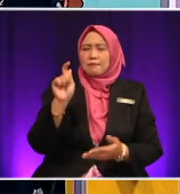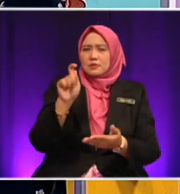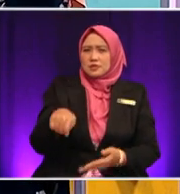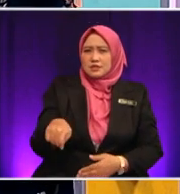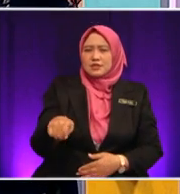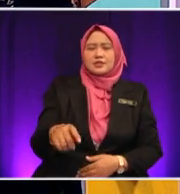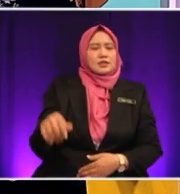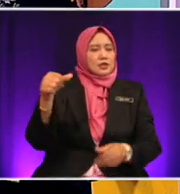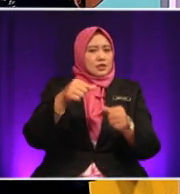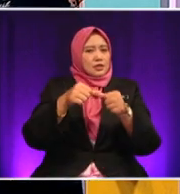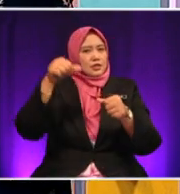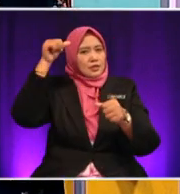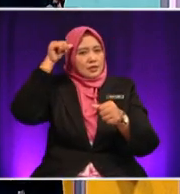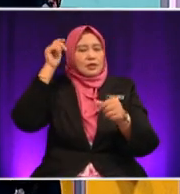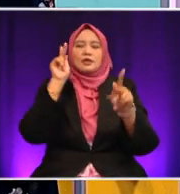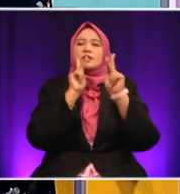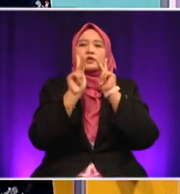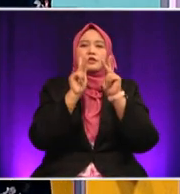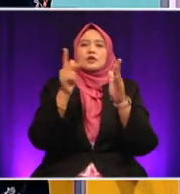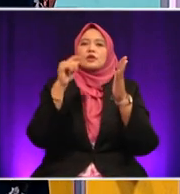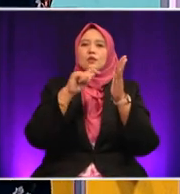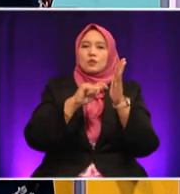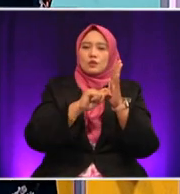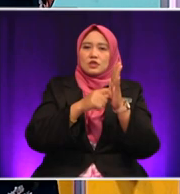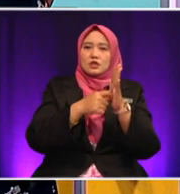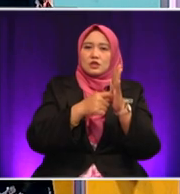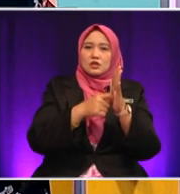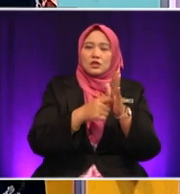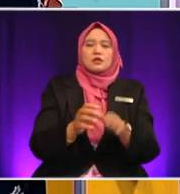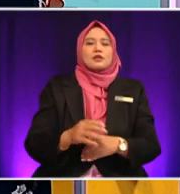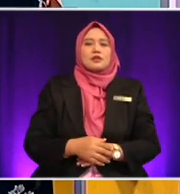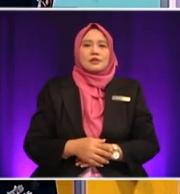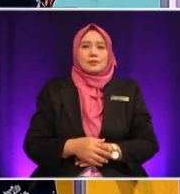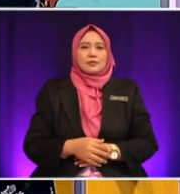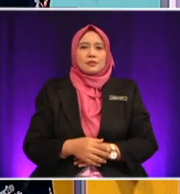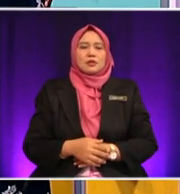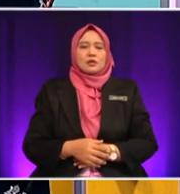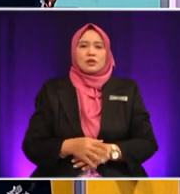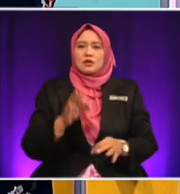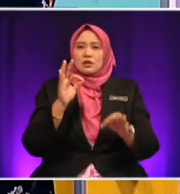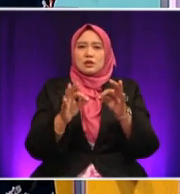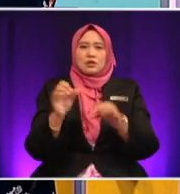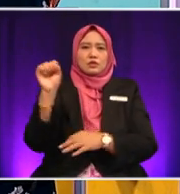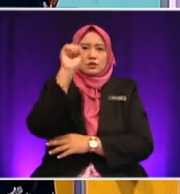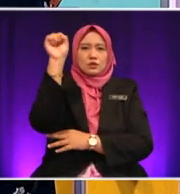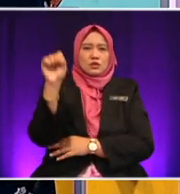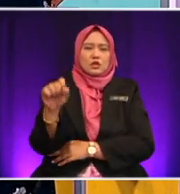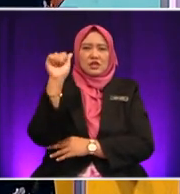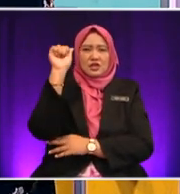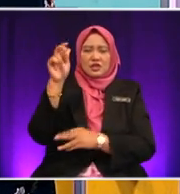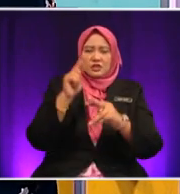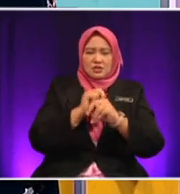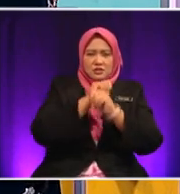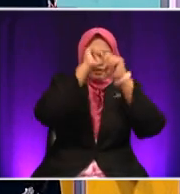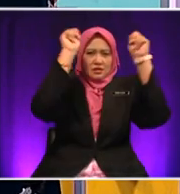kata kunci ya yaitu soalnya ini banyak bertanya mengenai justifikasi Jadi kalau soalnya yang bagian ini